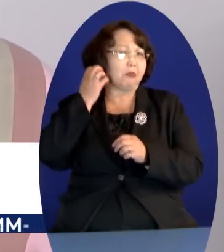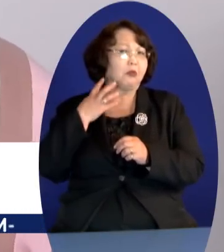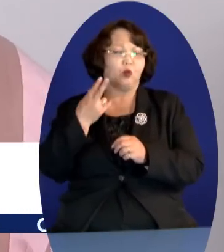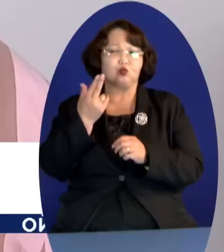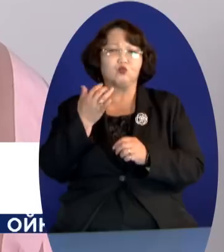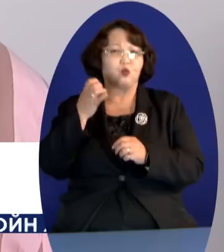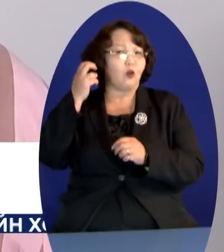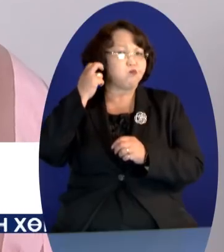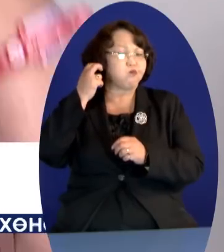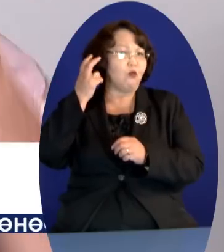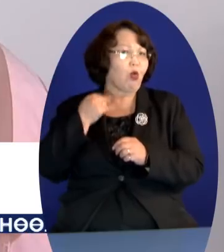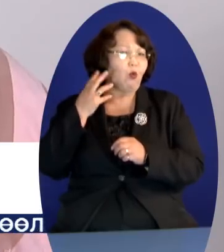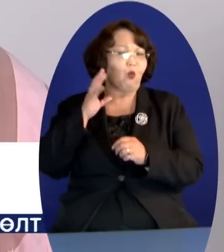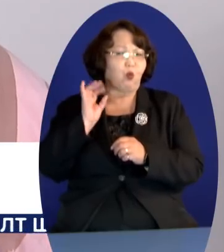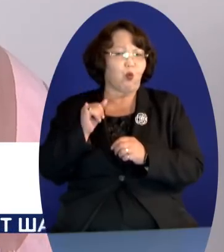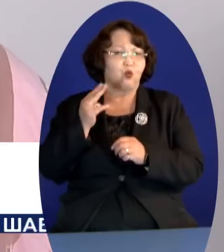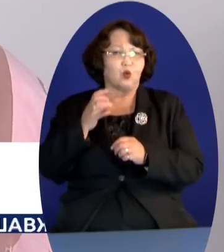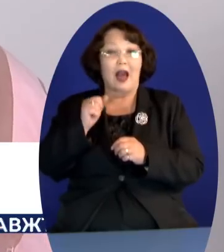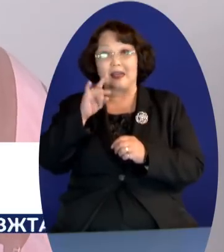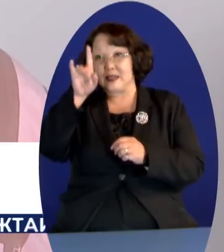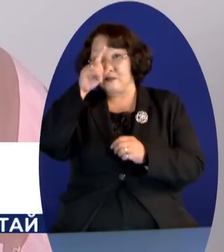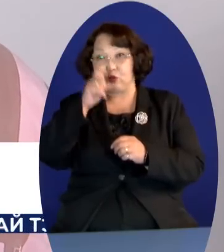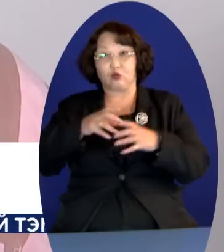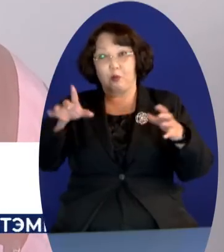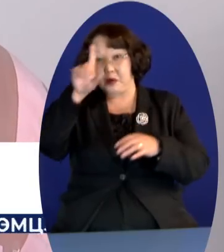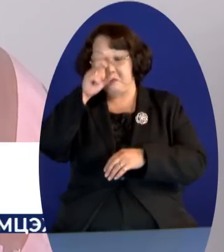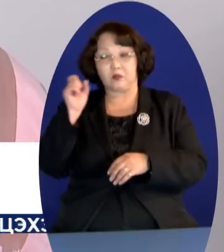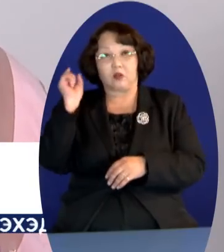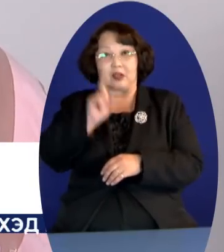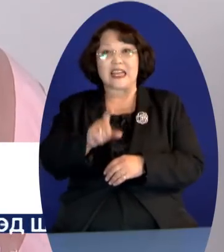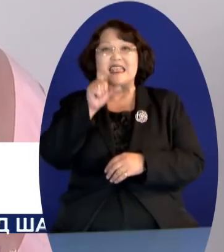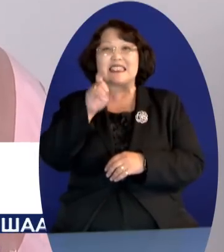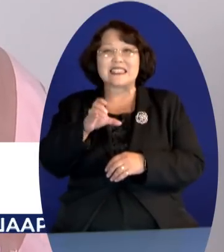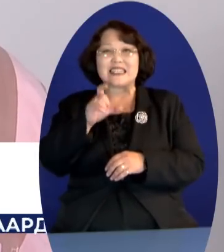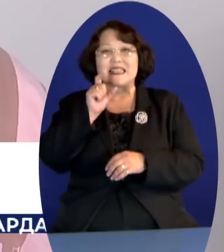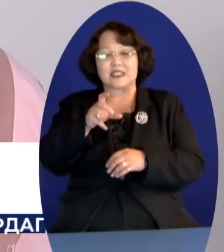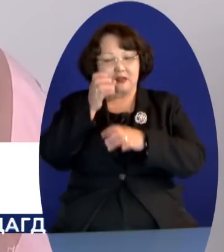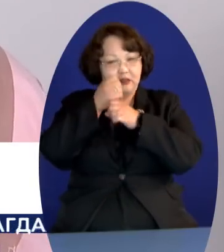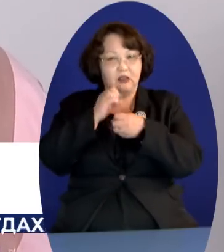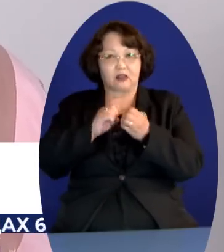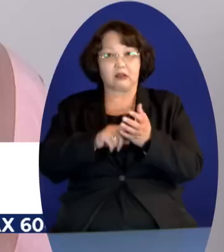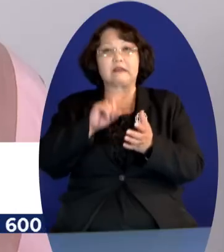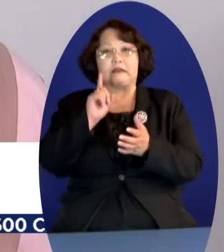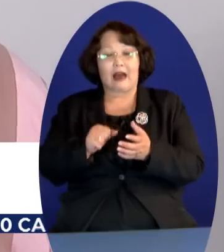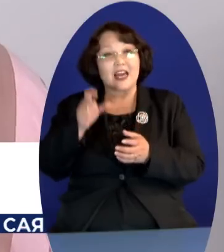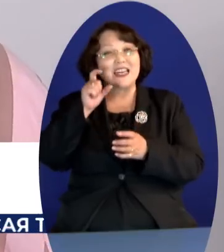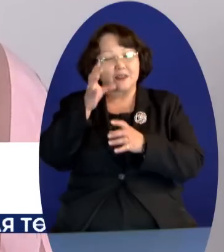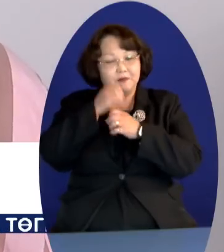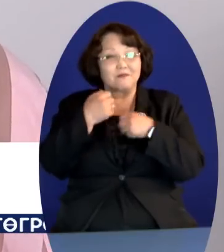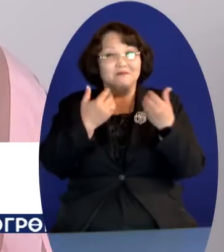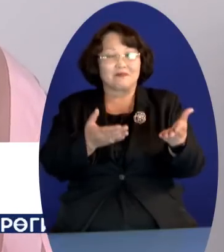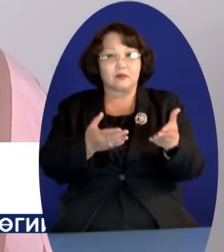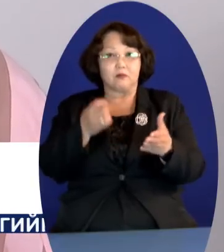мэдээгүй зөндөө олон жил болсон. Энэ арьсны эмнэлэгт том эмнэлэгт ирээд харин эсийн шинжилгээ авдсан юм бил. Тэгээд мэдсэн шүү дээ. Өстө баярлж